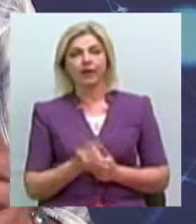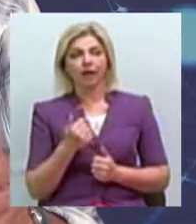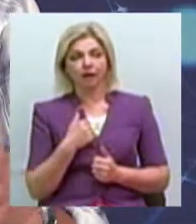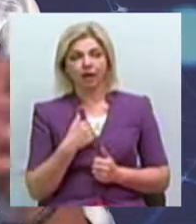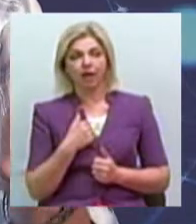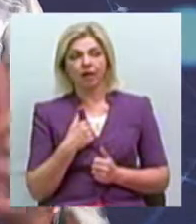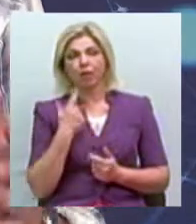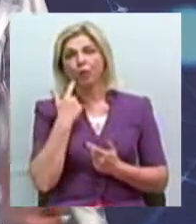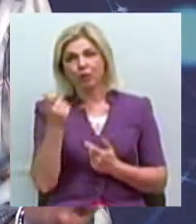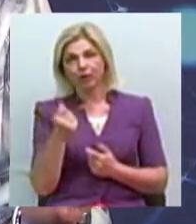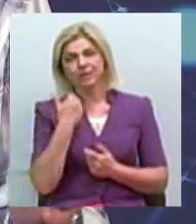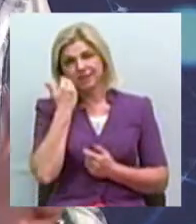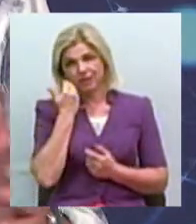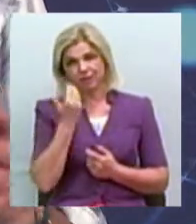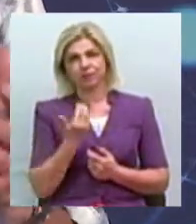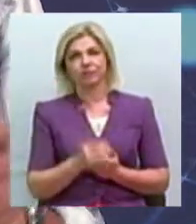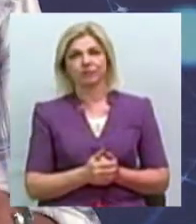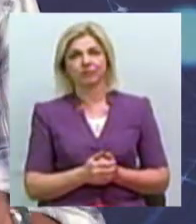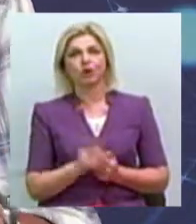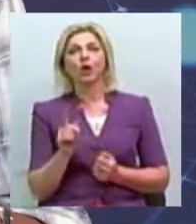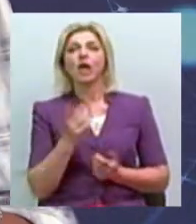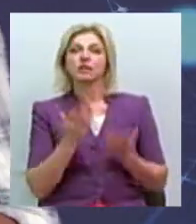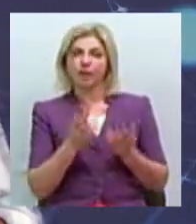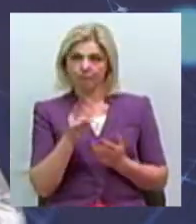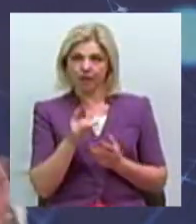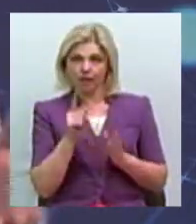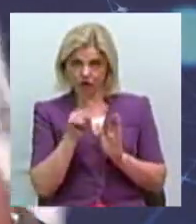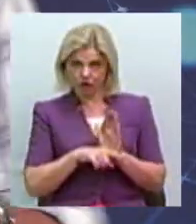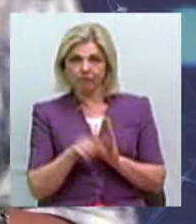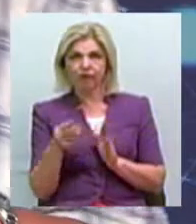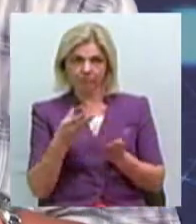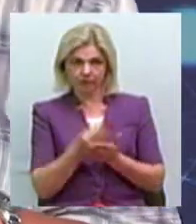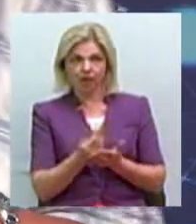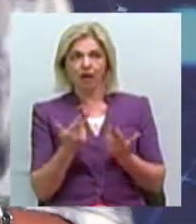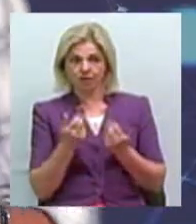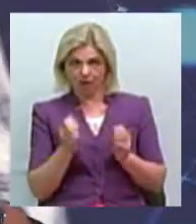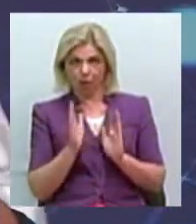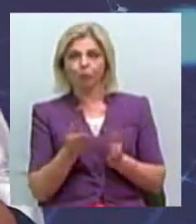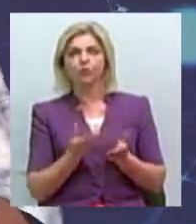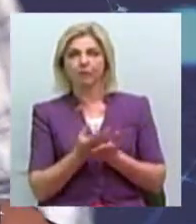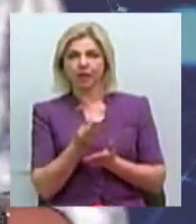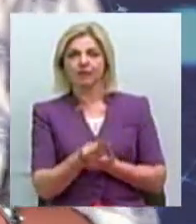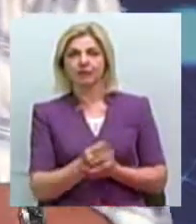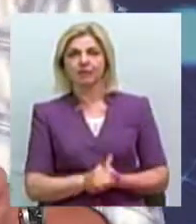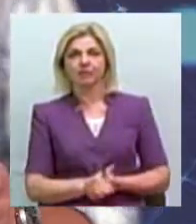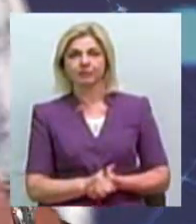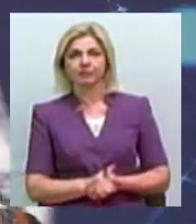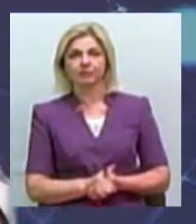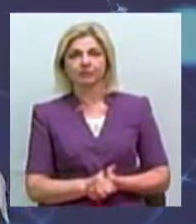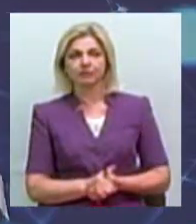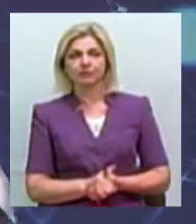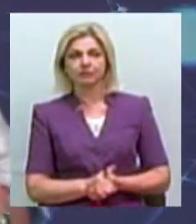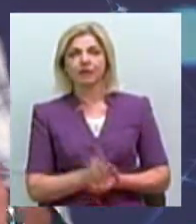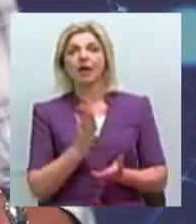упреки делаю, стыжу. Говорю, ну что же вы? Если будет дешевше, вы не заплатите? Да, будут платить. То свой принцип может спросить. Дело в том, что